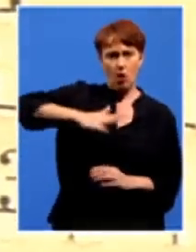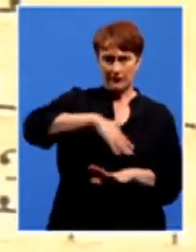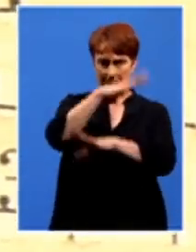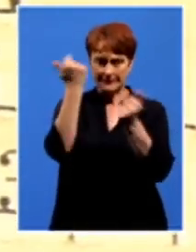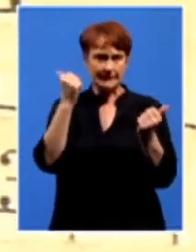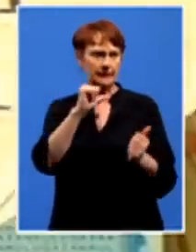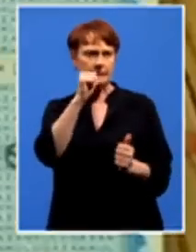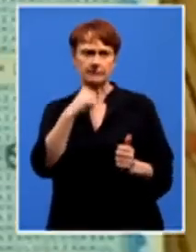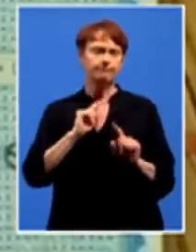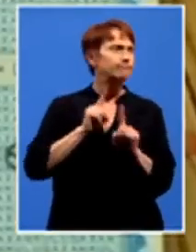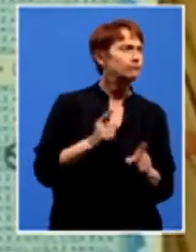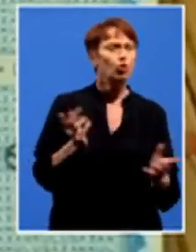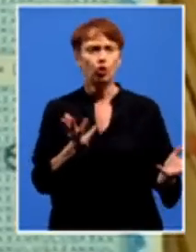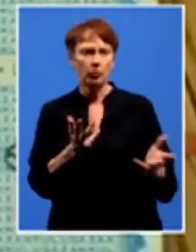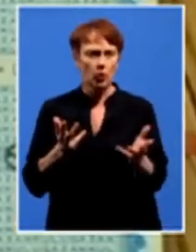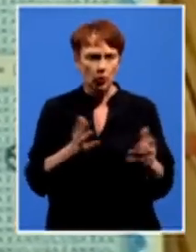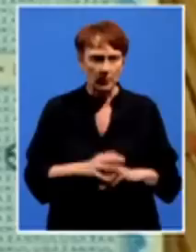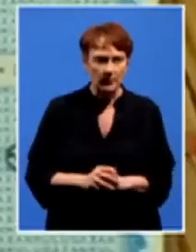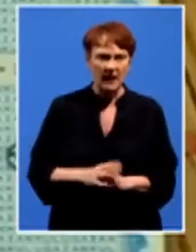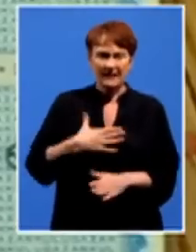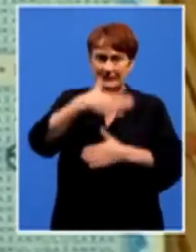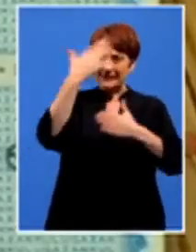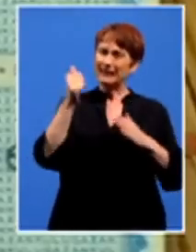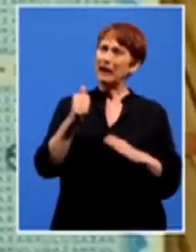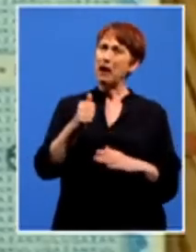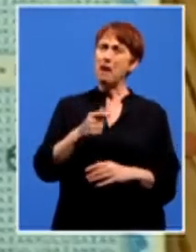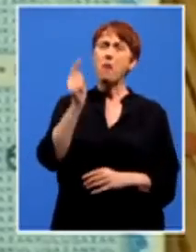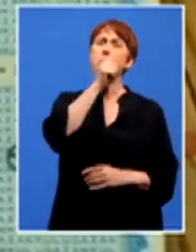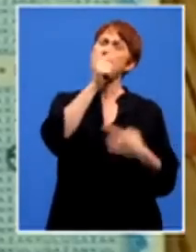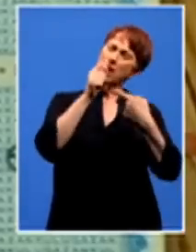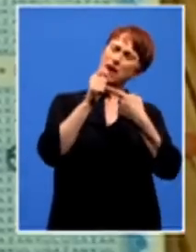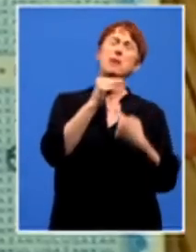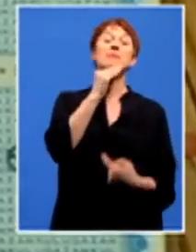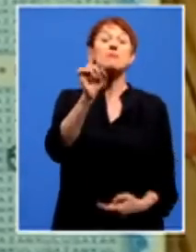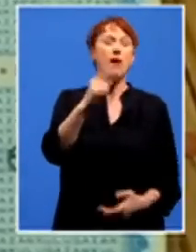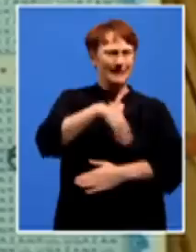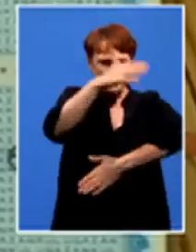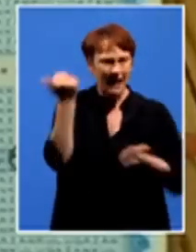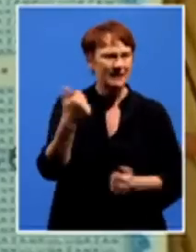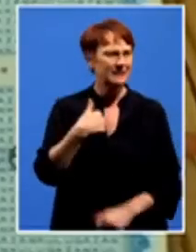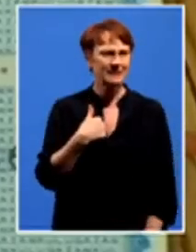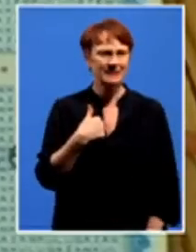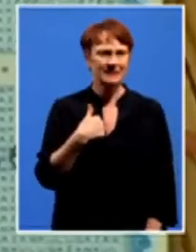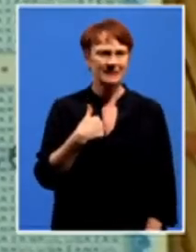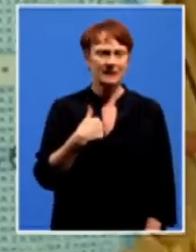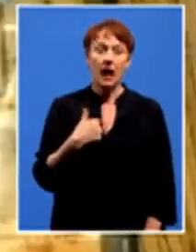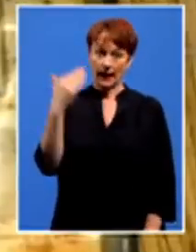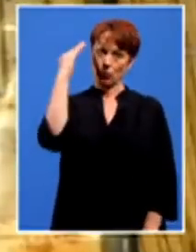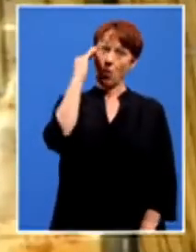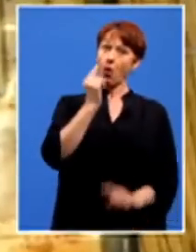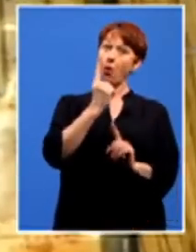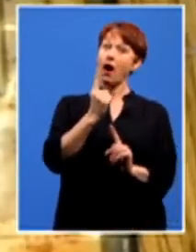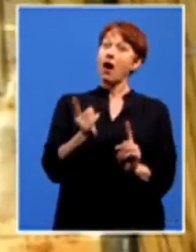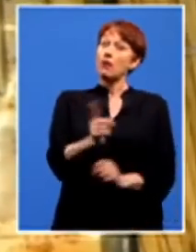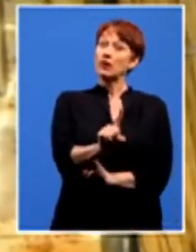Peme ku lowa a ni swi tivi ku ri va vula swilo swa njhani. Lexi ni xi tivaka ku loko munhu a ni kwatela a ni ba ku